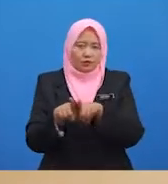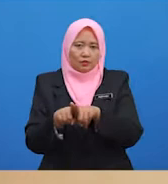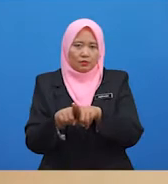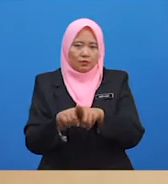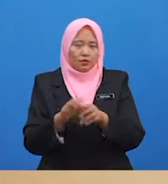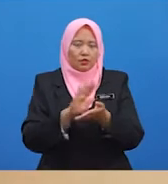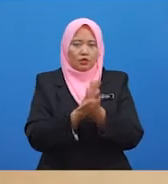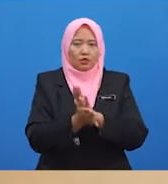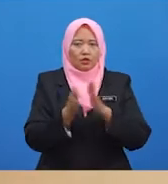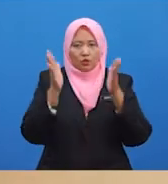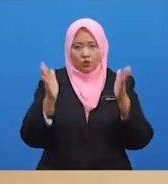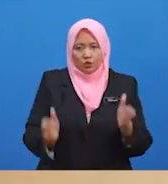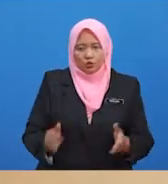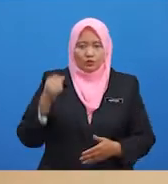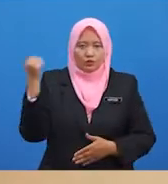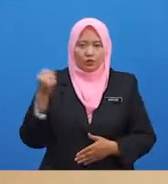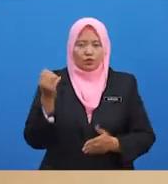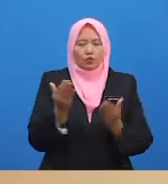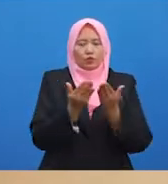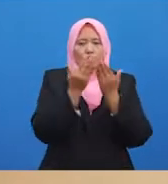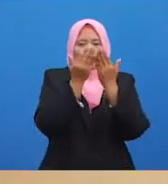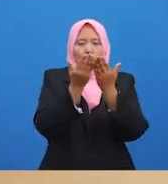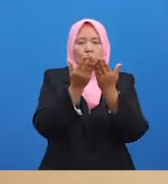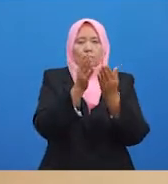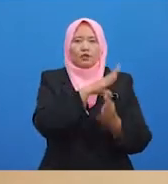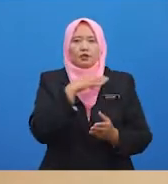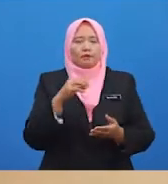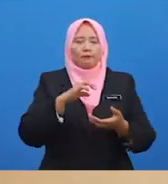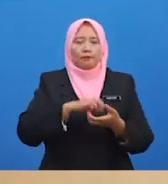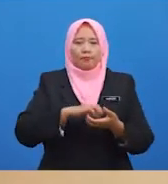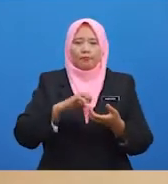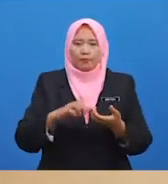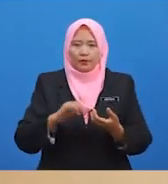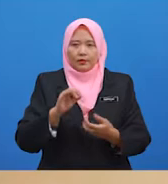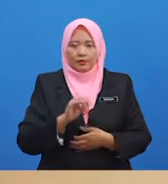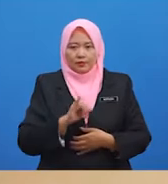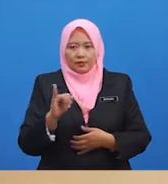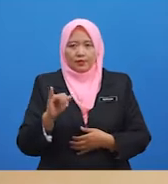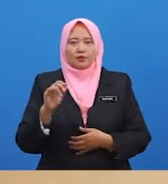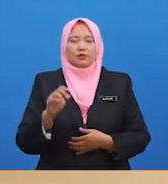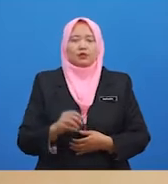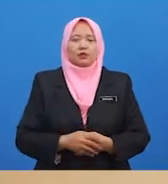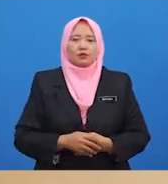yang sentiasa bersyukur dan memperbaiki diri untuk menjadi insan yang lebih baik.